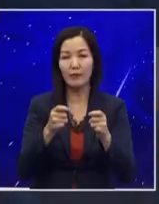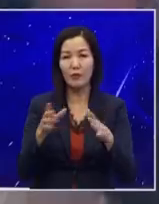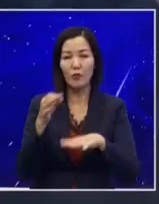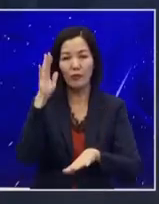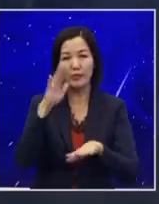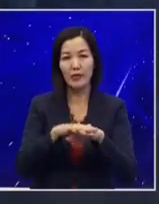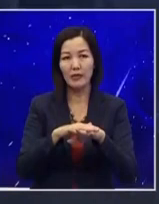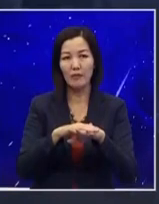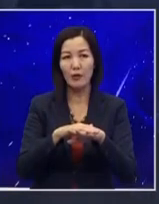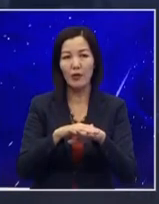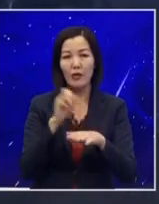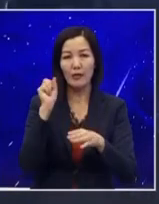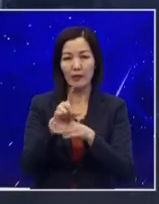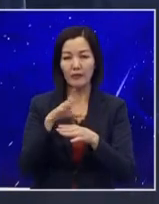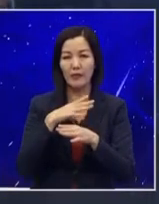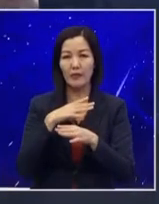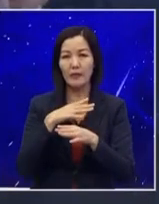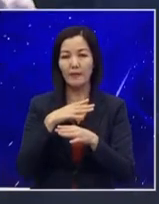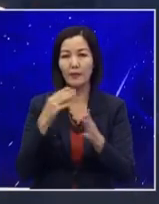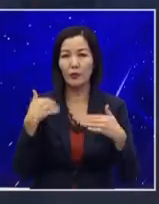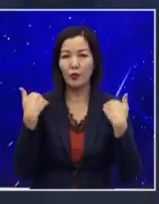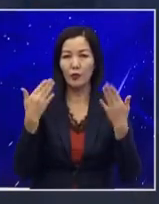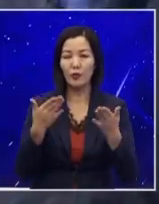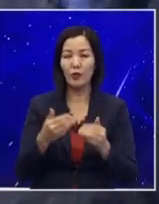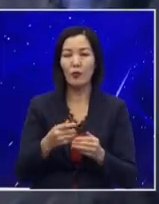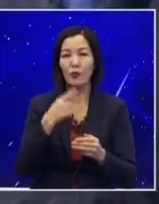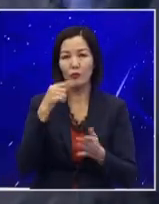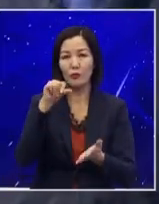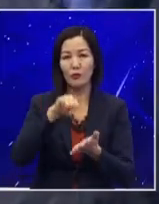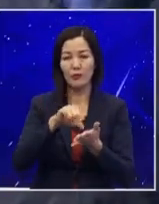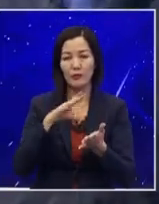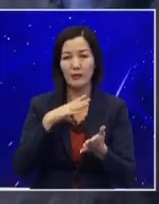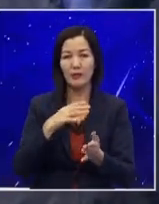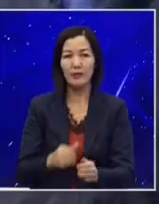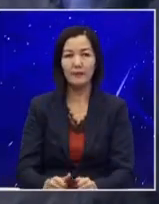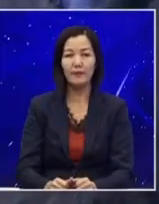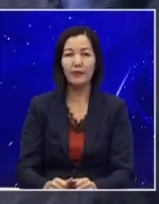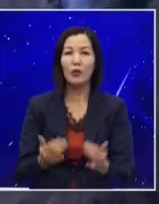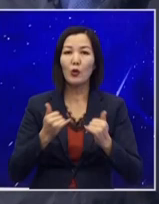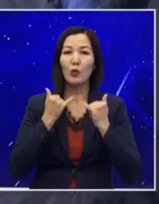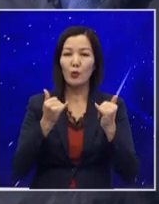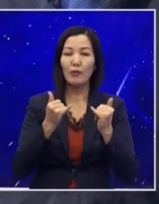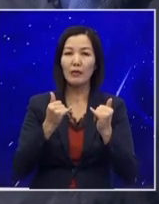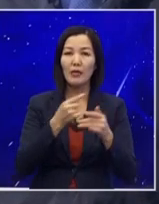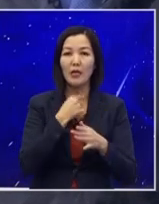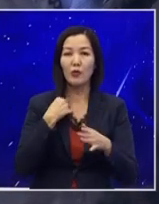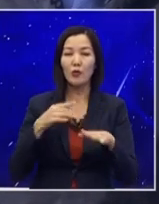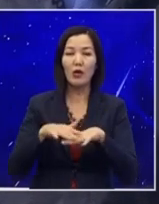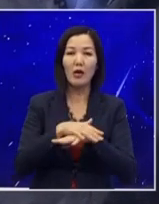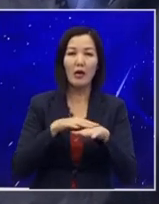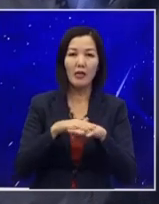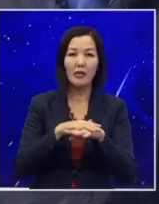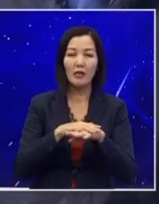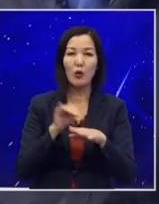әкімі Амандық Баталов тапсырды деді құттықтау сөзінде. Құрметті талдықорғандықтар, құрметті қала тұрғындары,